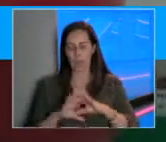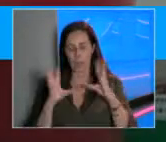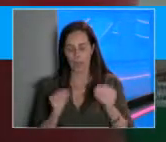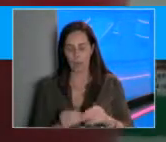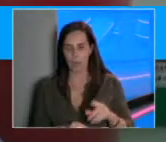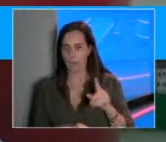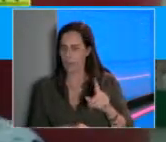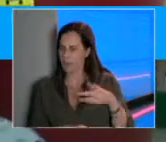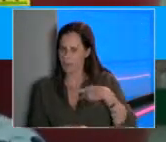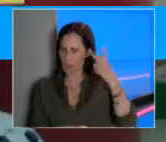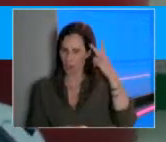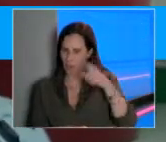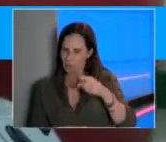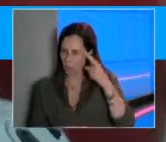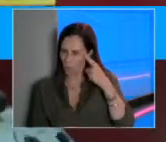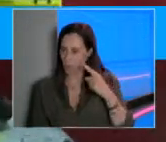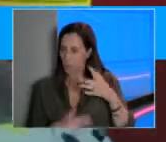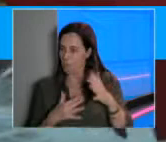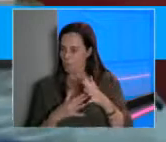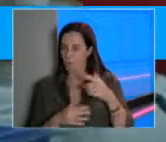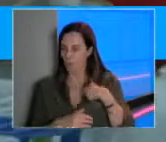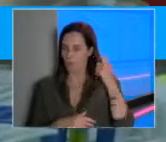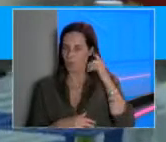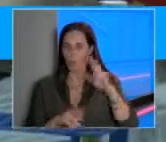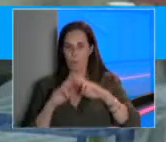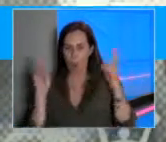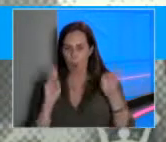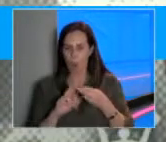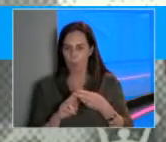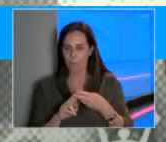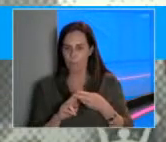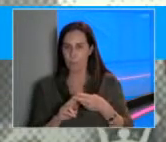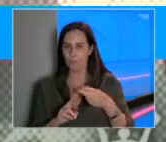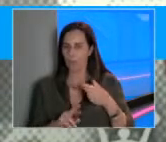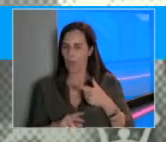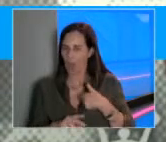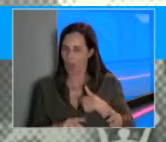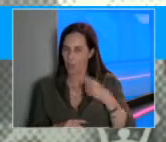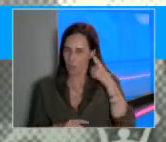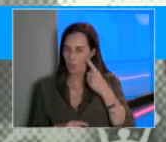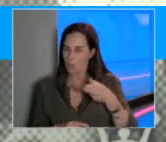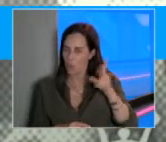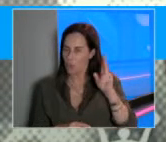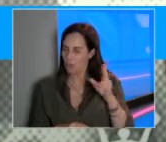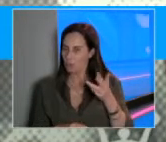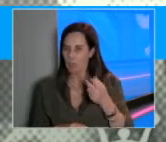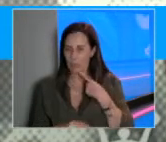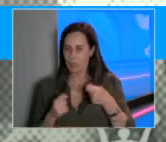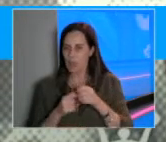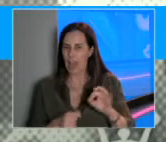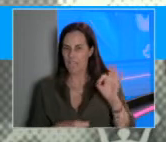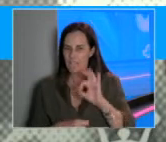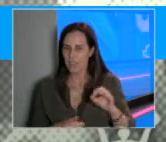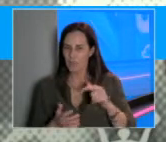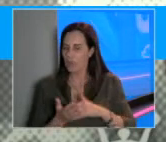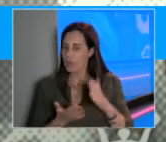אבל ולמיטב הבנתך, על פי מחקרים שאנחנו שומעים מהעולם וכן הלאה, אנחנו יודעים יותר לומר על הווירוס הזה,